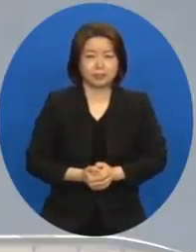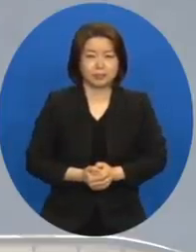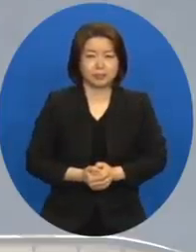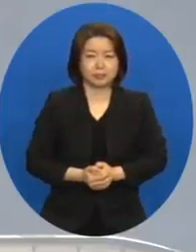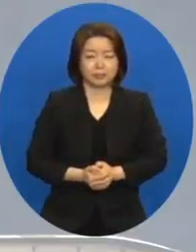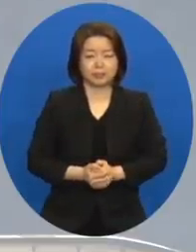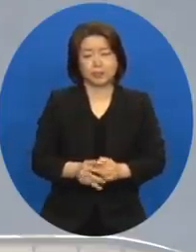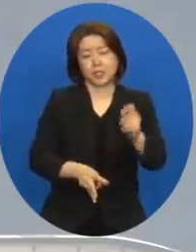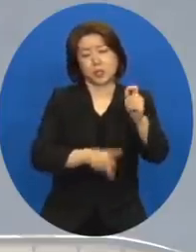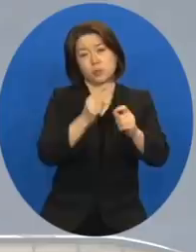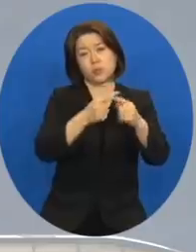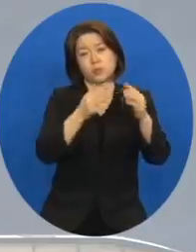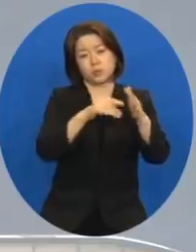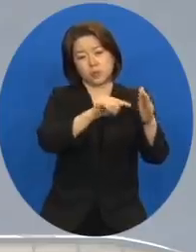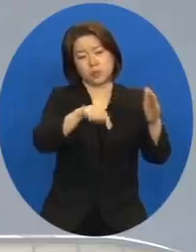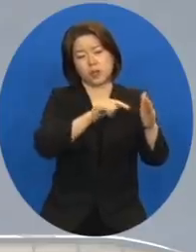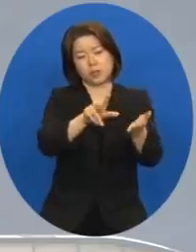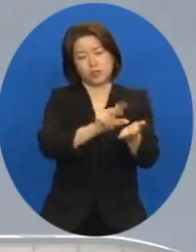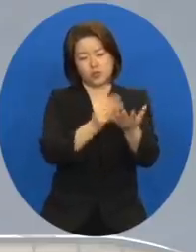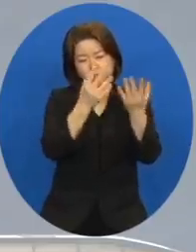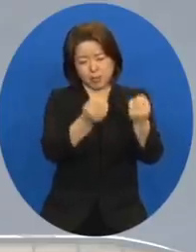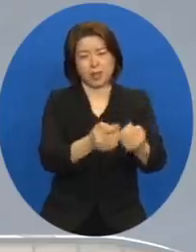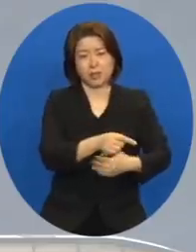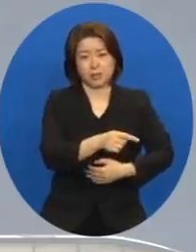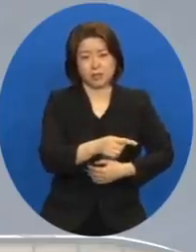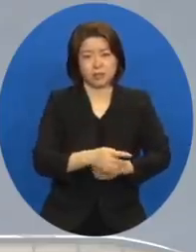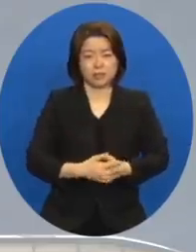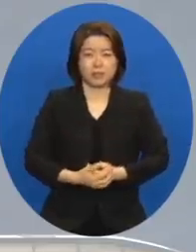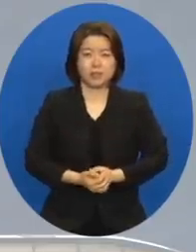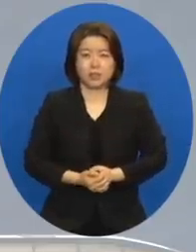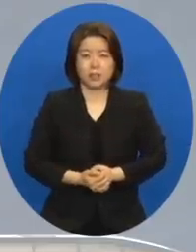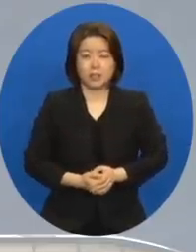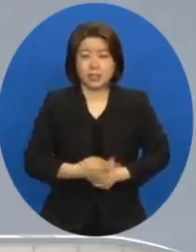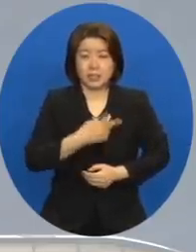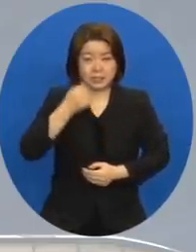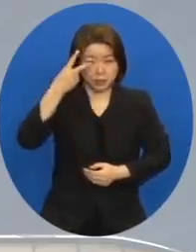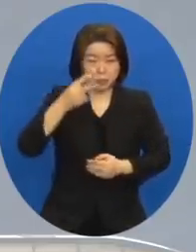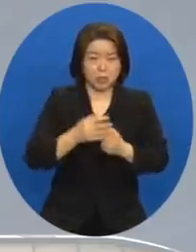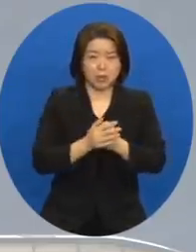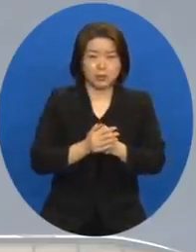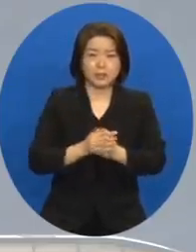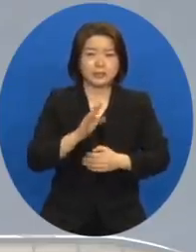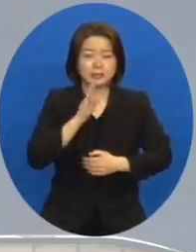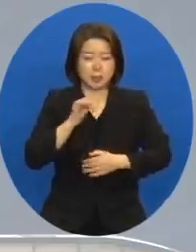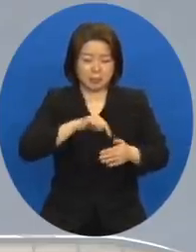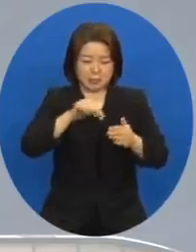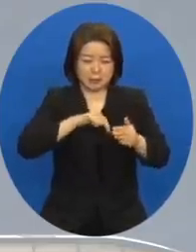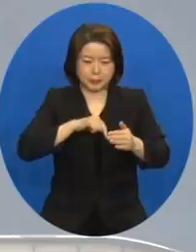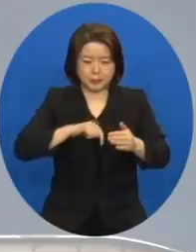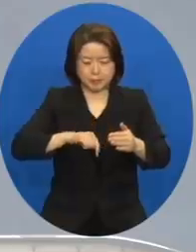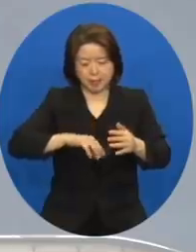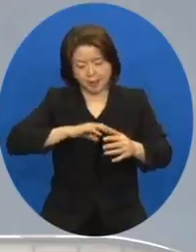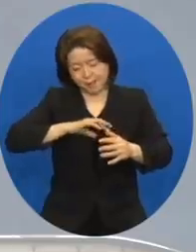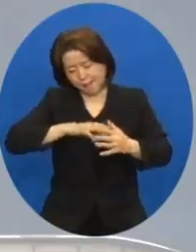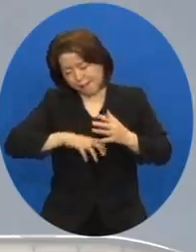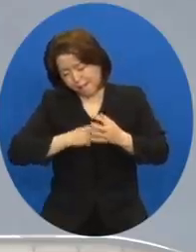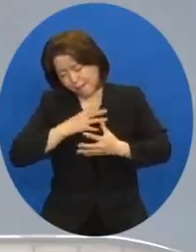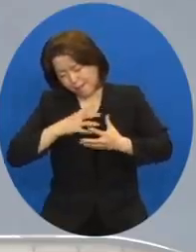고린도 교회는 문제가 많았어요 사도 바울은 정말 속이 뒤집어질 정도였어요